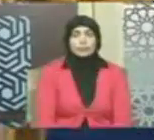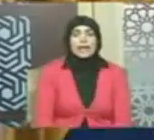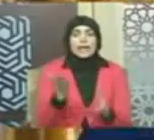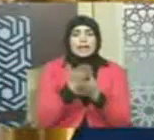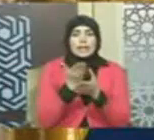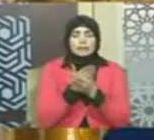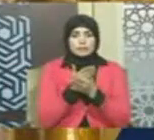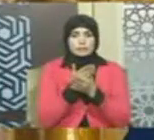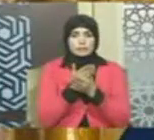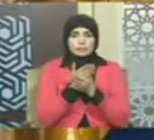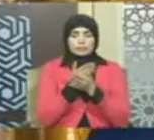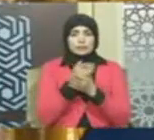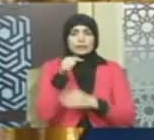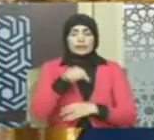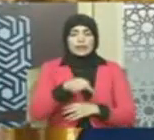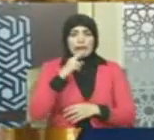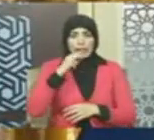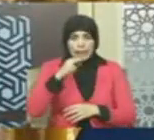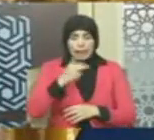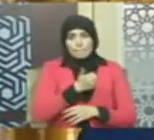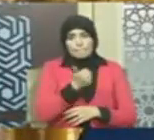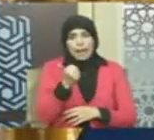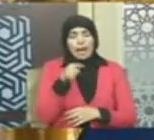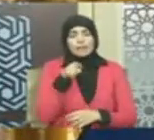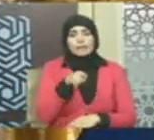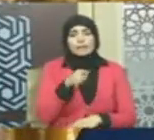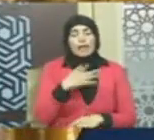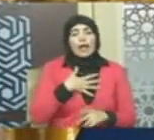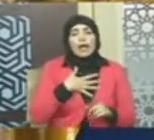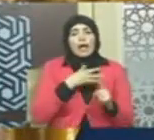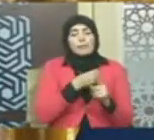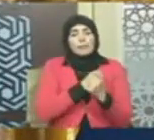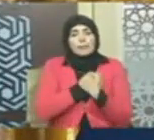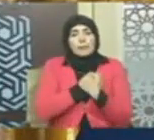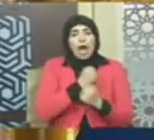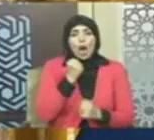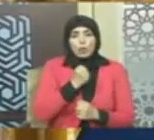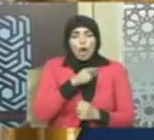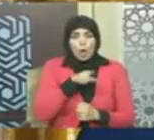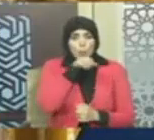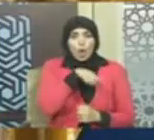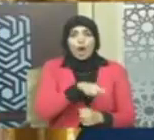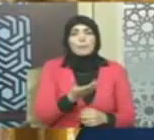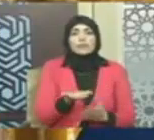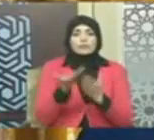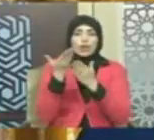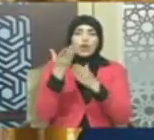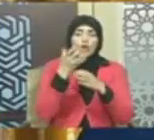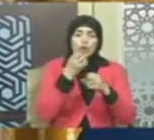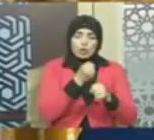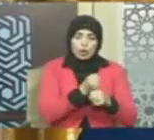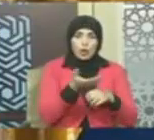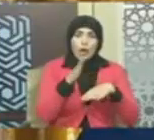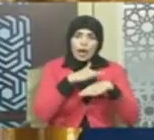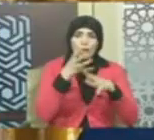لأنه حديث عن حبيبنا سيدنا رسول الله